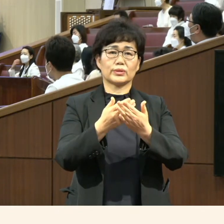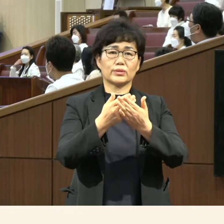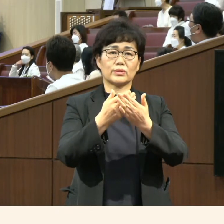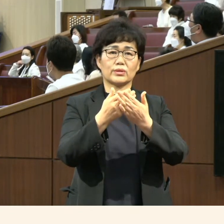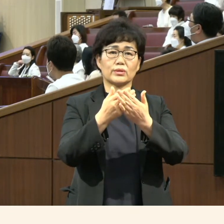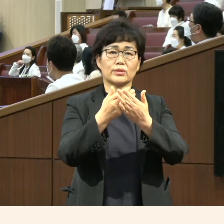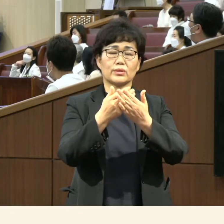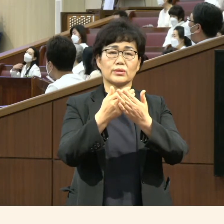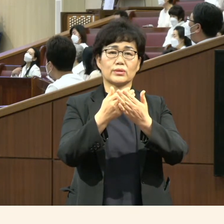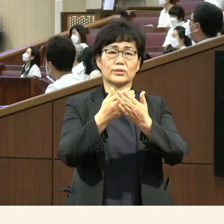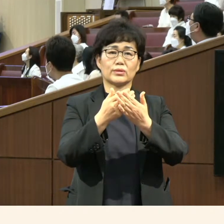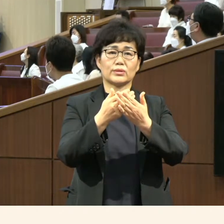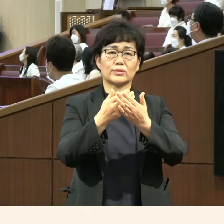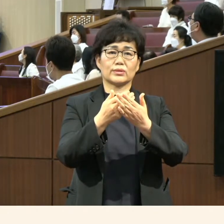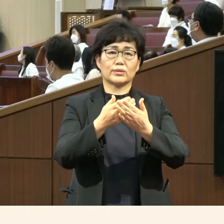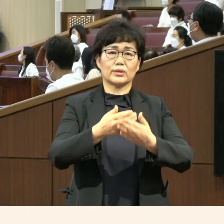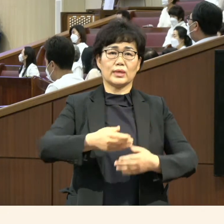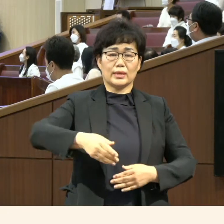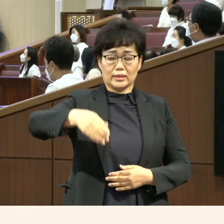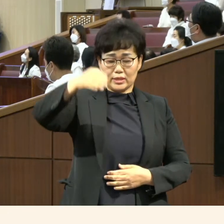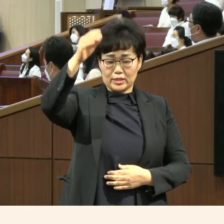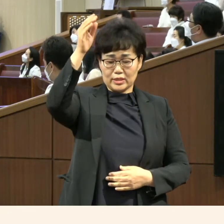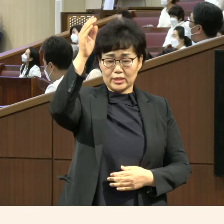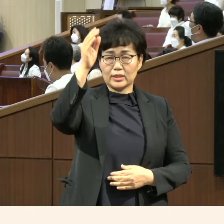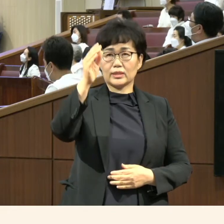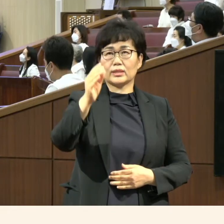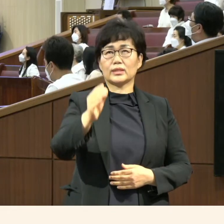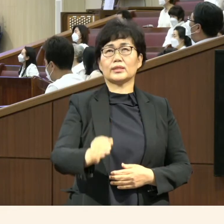받으소서. 십자가를 지심은